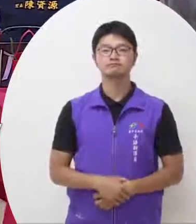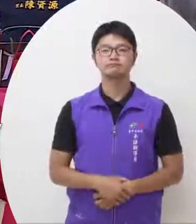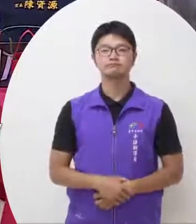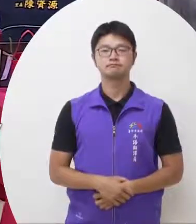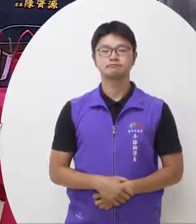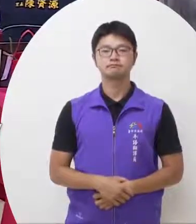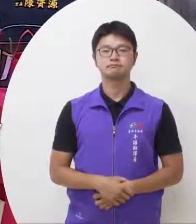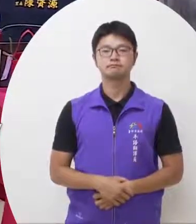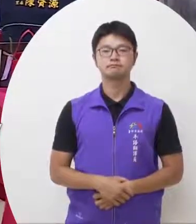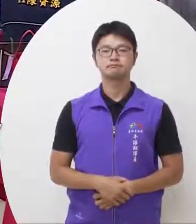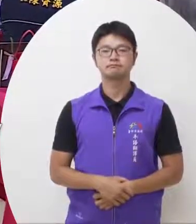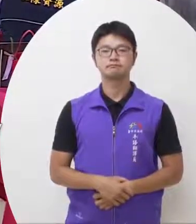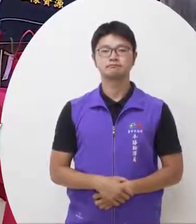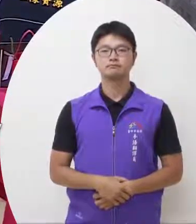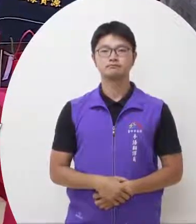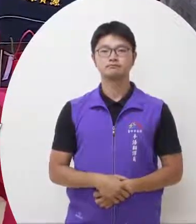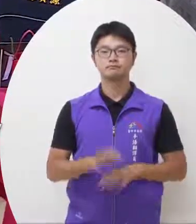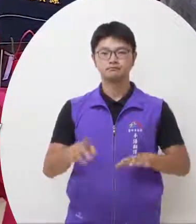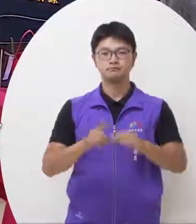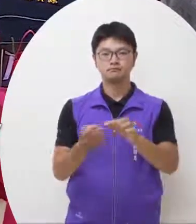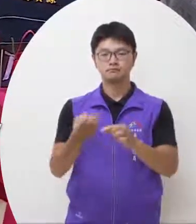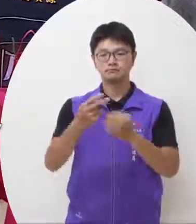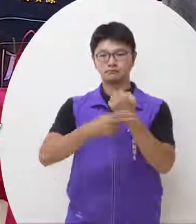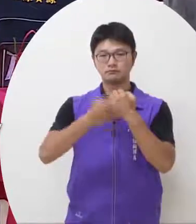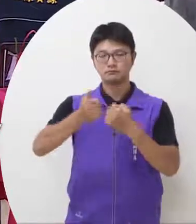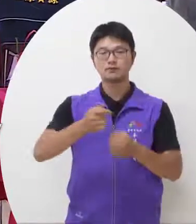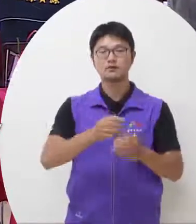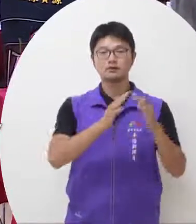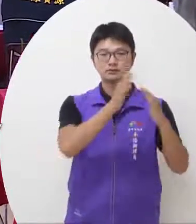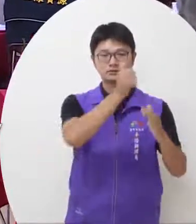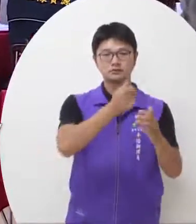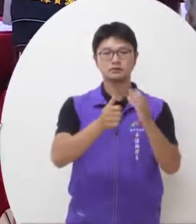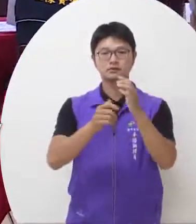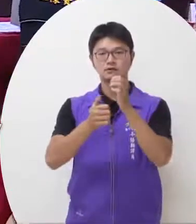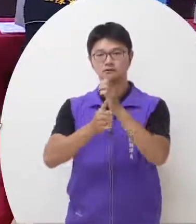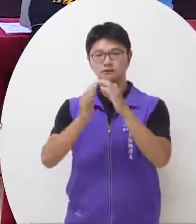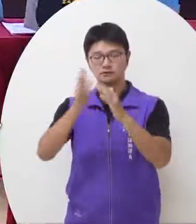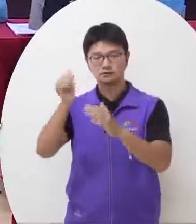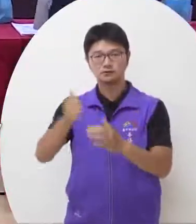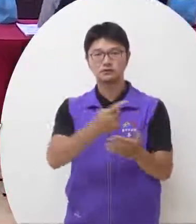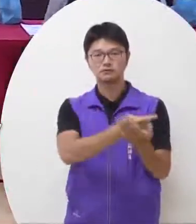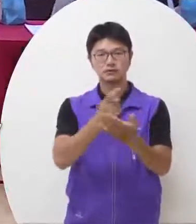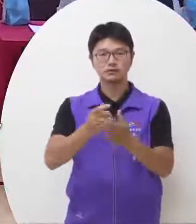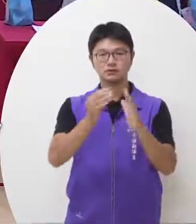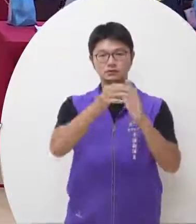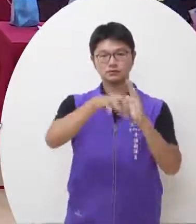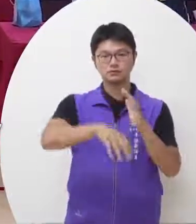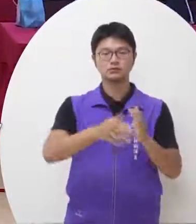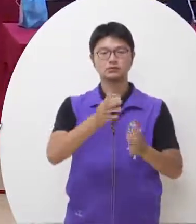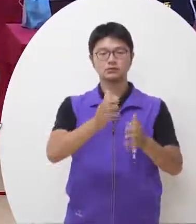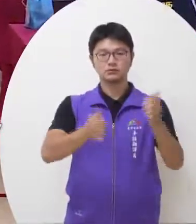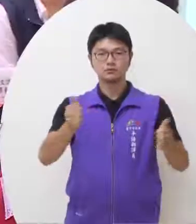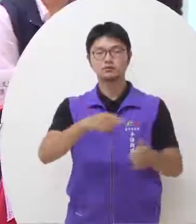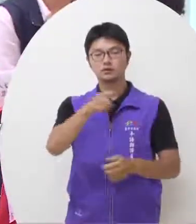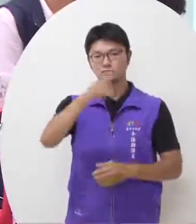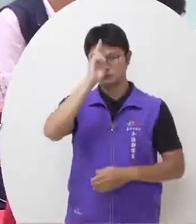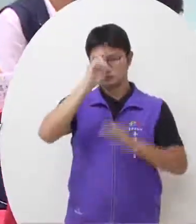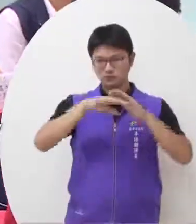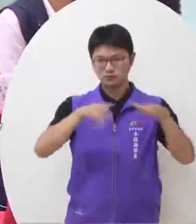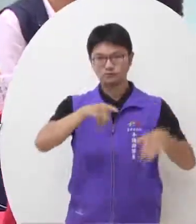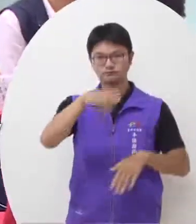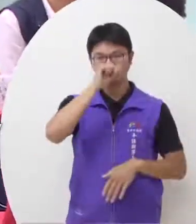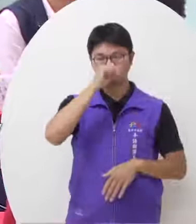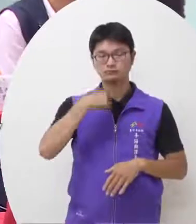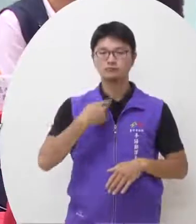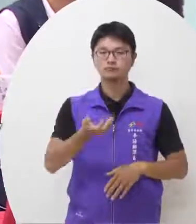好，接下来请这个中华里长。 市长、副市长、各位局处首长，大家午安，大家好。今天